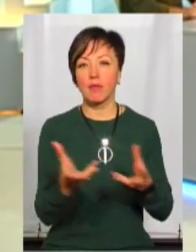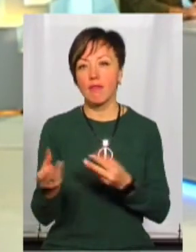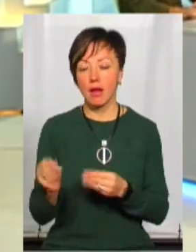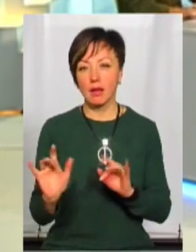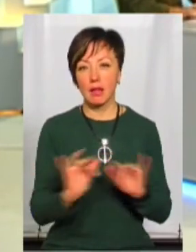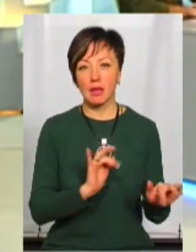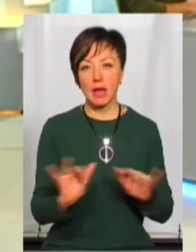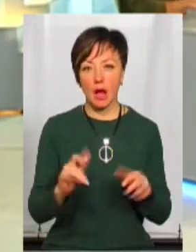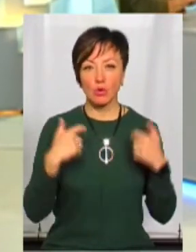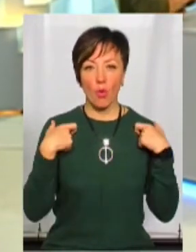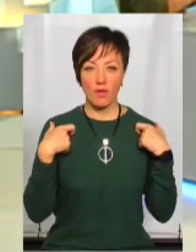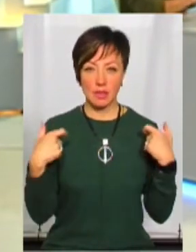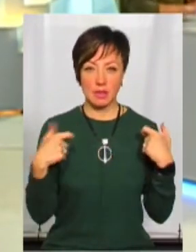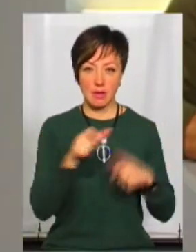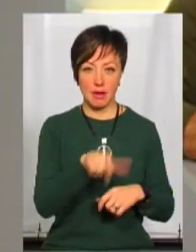на діяльність